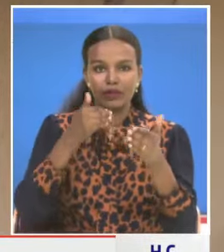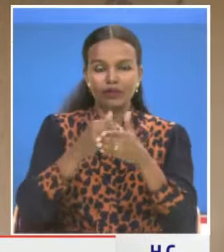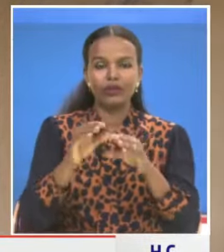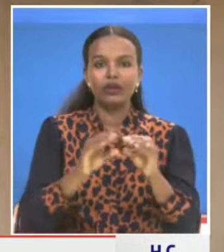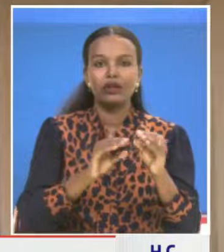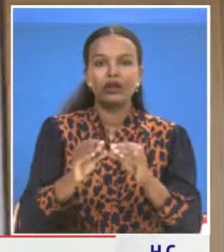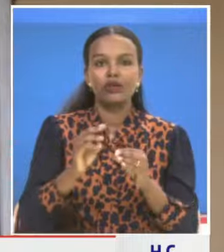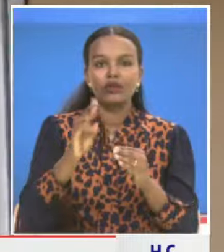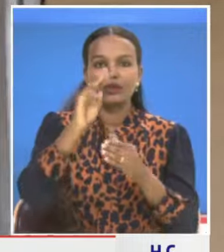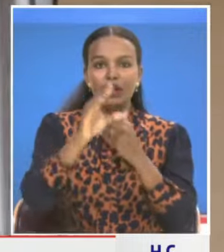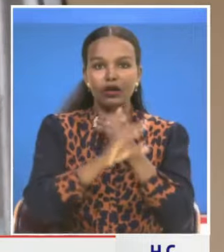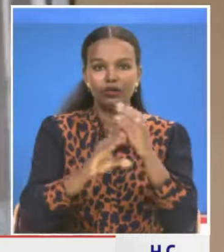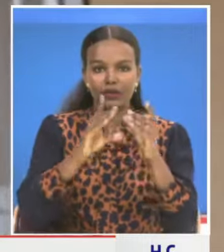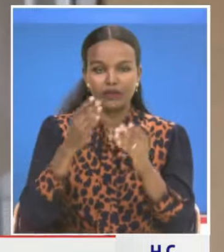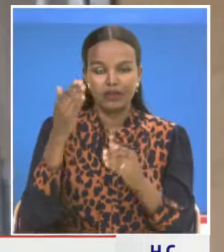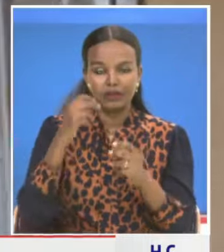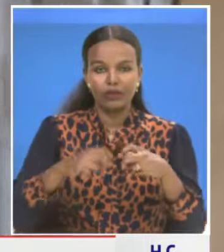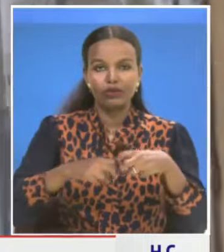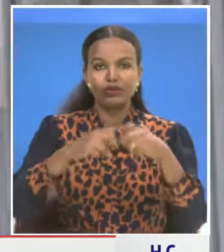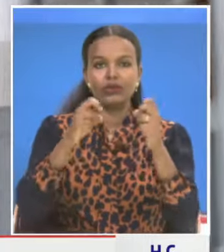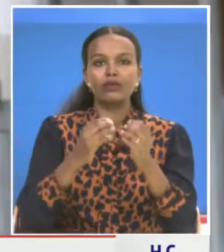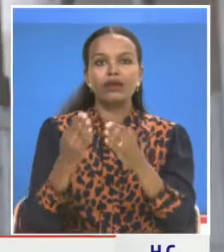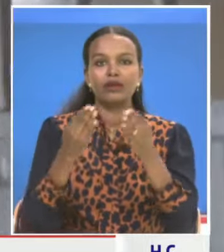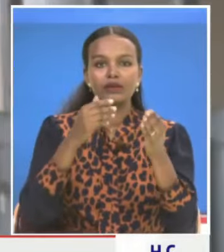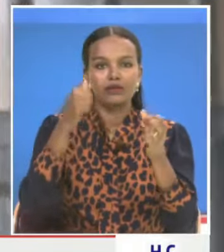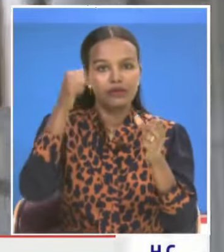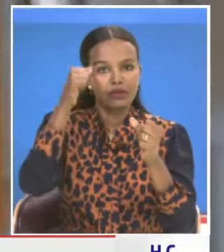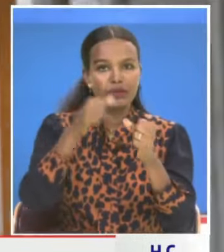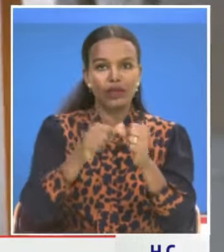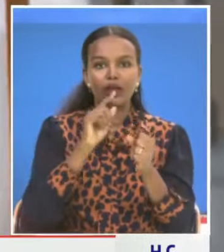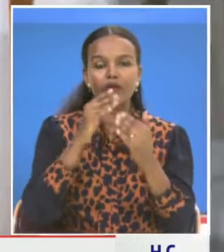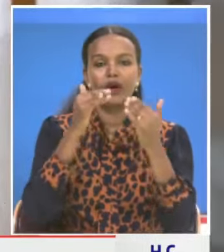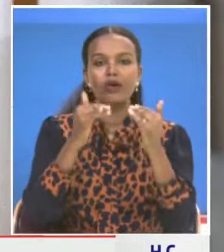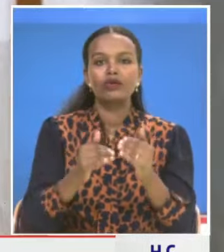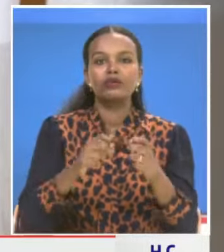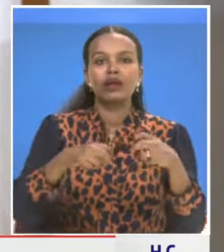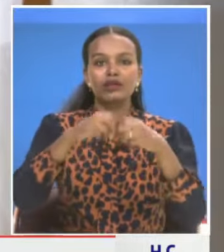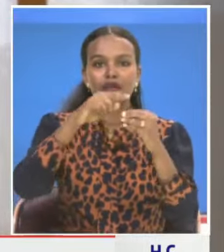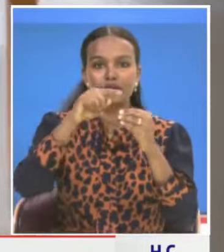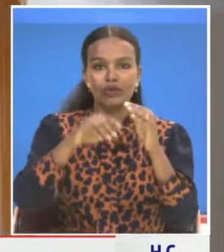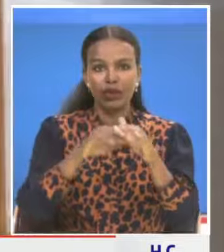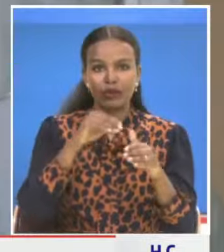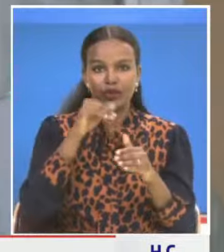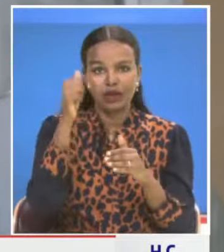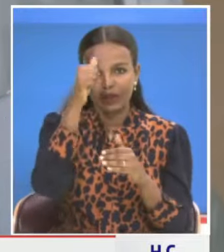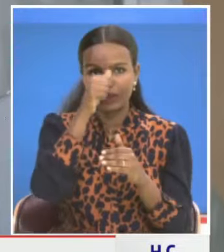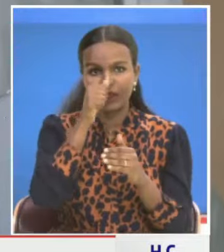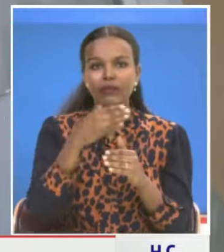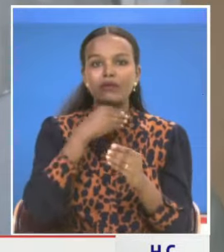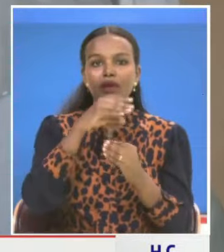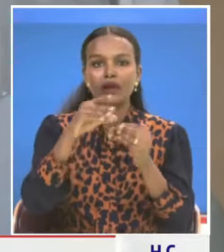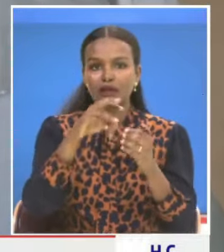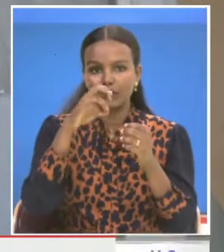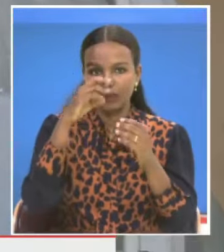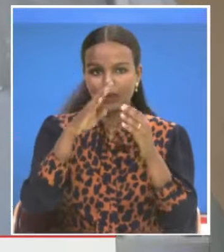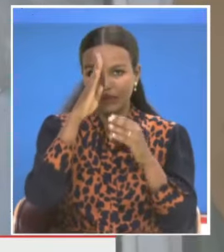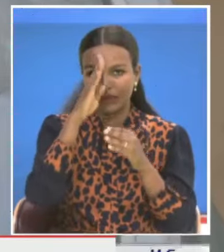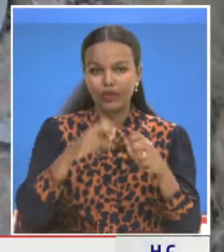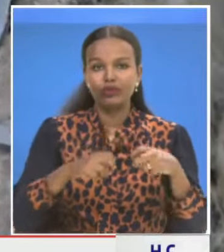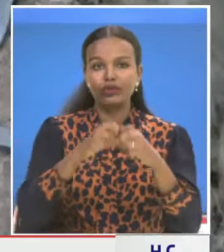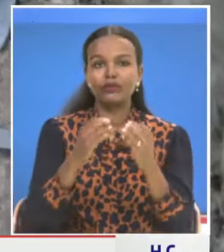የተካሄደው በሰሜኑ የሀገሪቱ ክፍል የነበረው ግጭትም የቅርብ ጊዜ ትውስታ ነው። አሁንም ከግጭት አዙሪት ያልወጣችው ኢትዮጵያ በአማራ ክልል በተፈጠረው